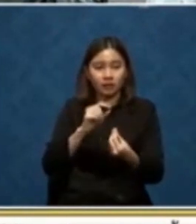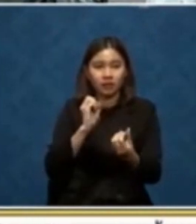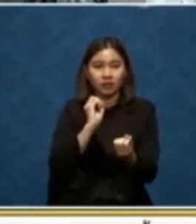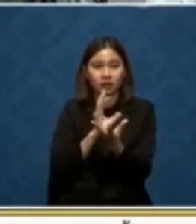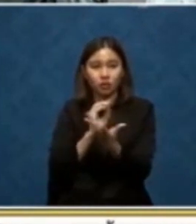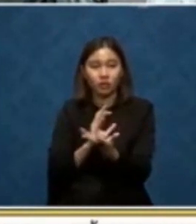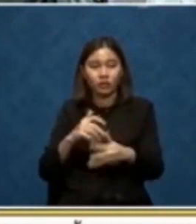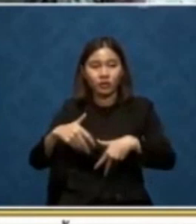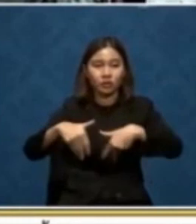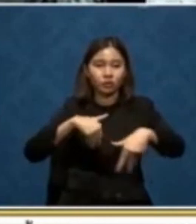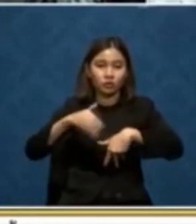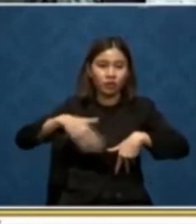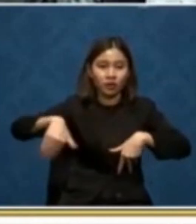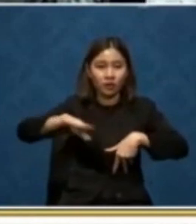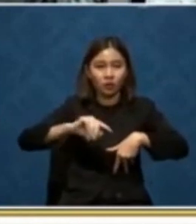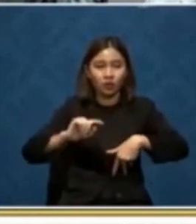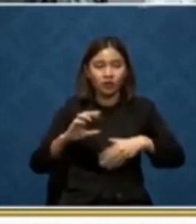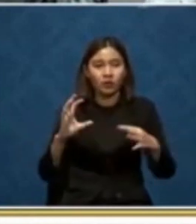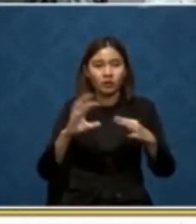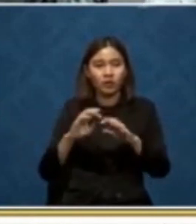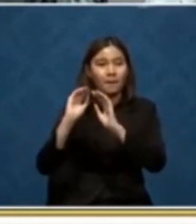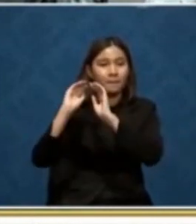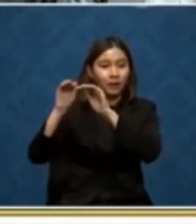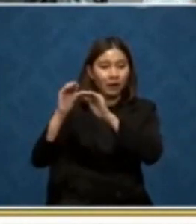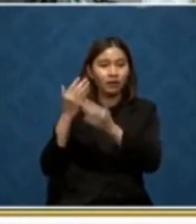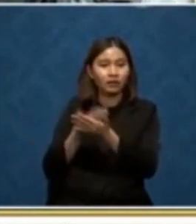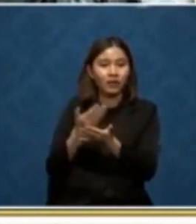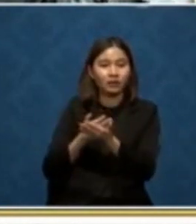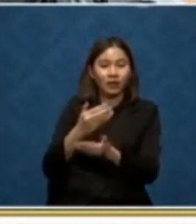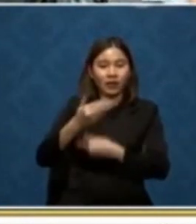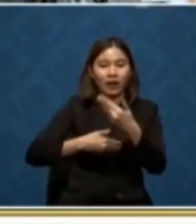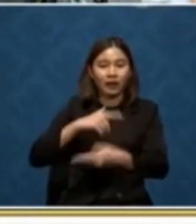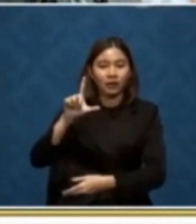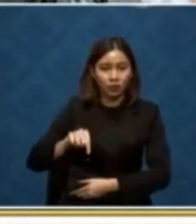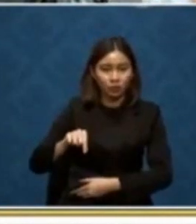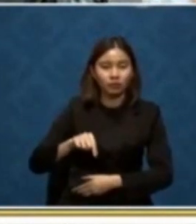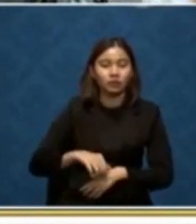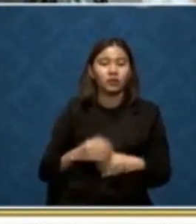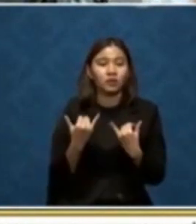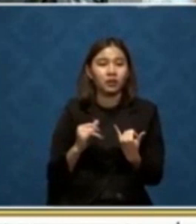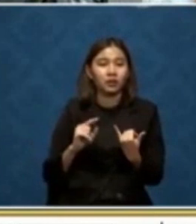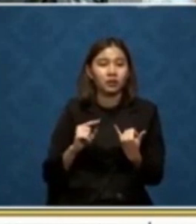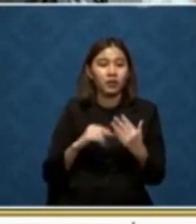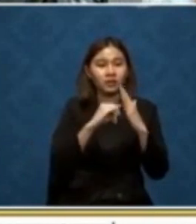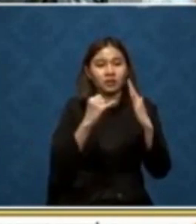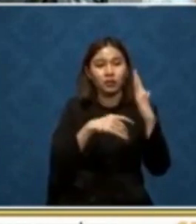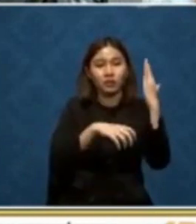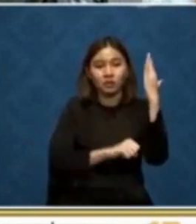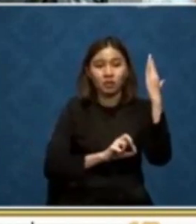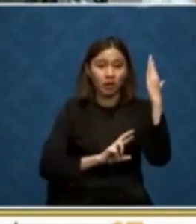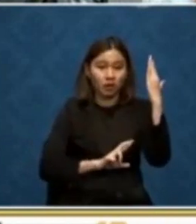ของประชาชนค่ะเป็นเรื่องราคามะพร้าวตกต่ำขอเรียนท่านประธานว่าจังหวัดสุราษฎร์ธ